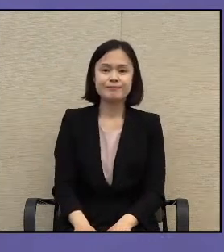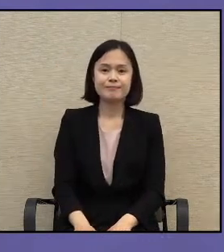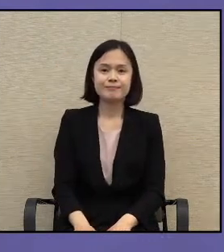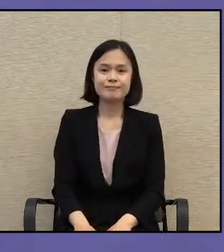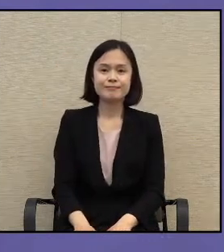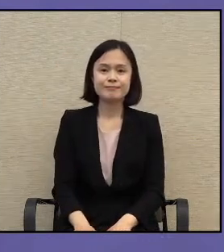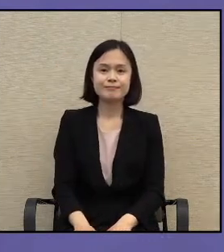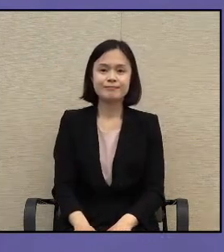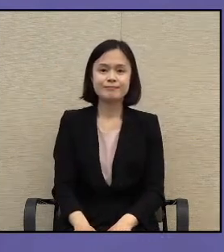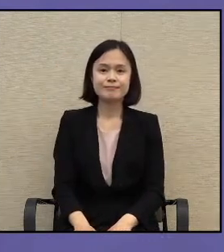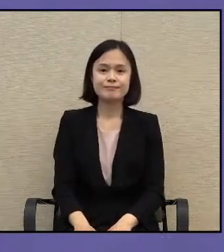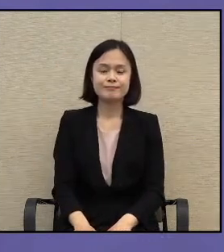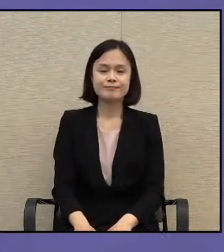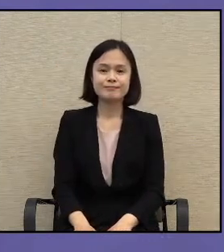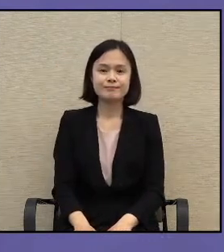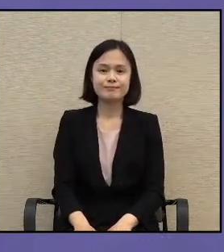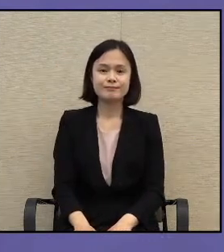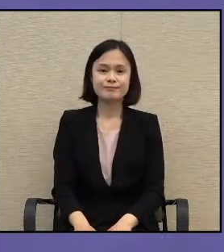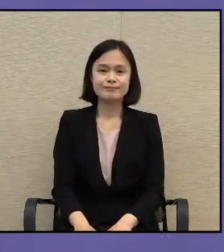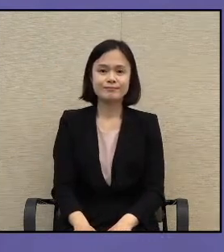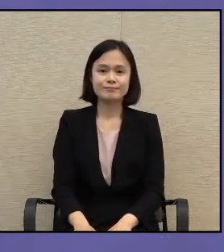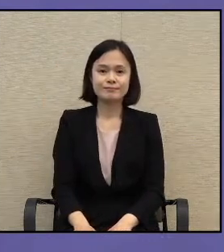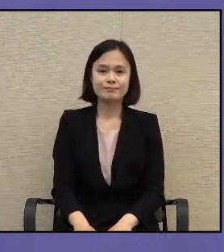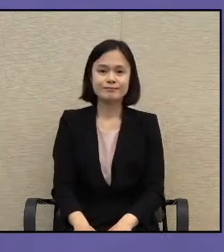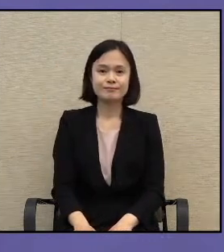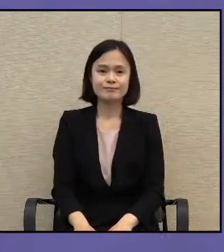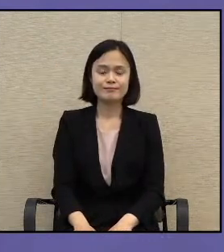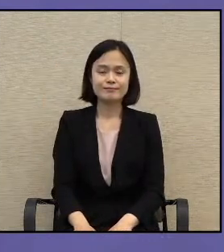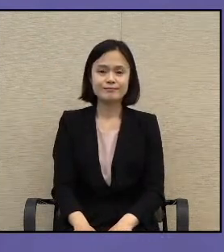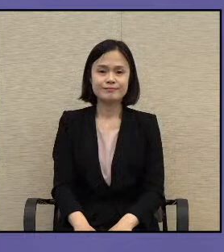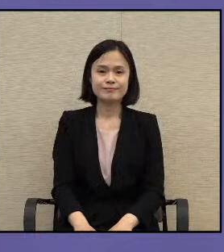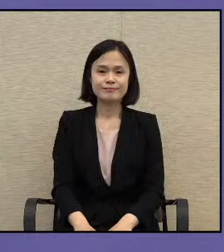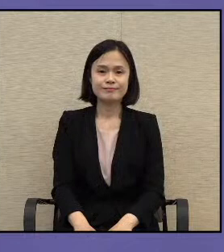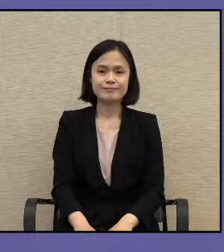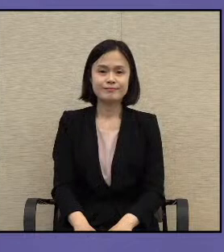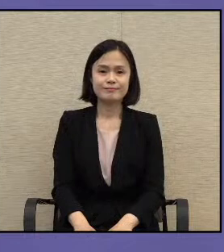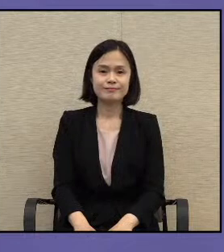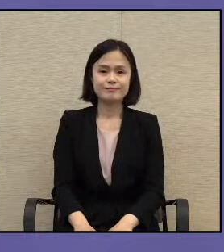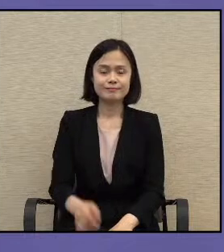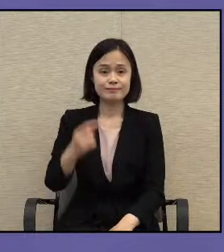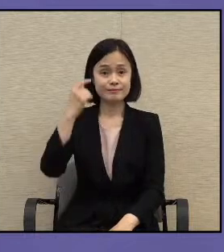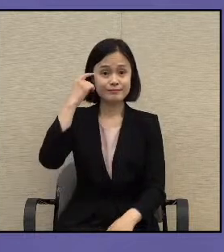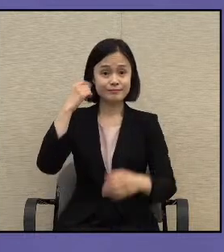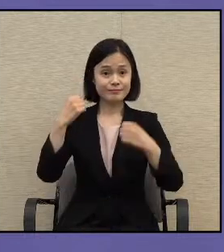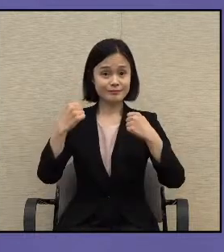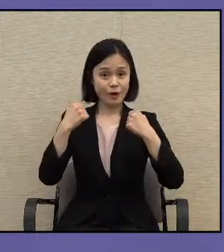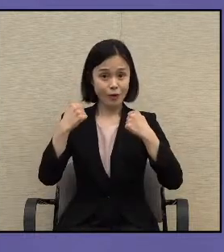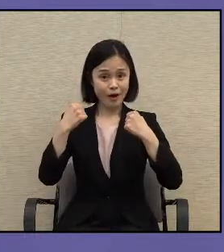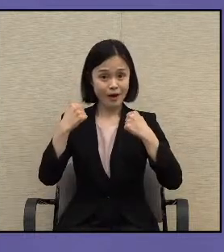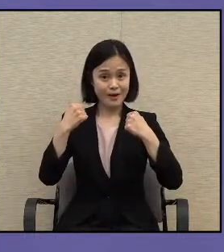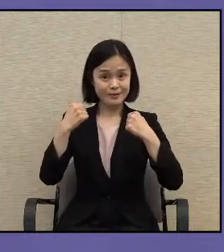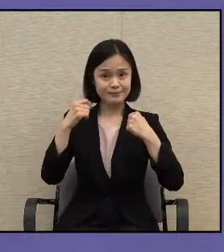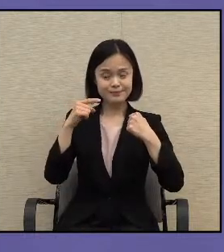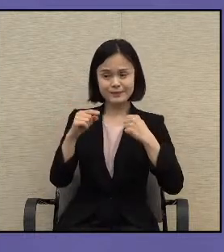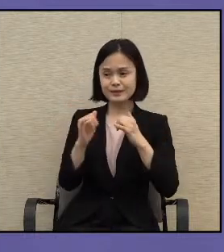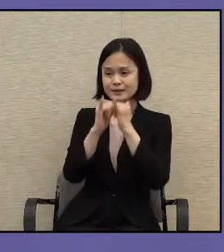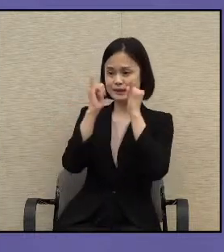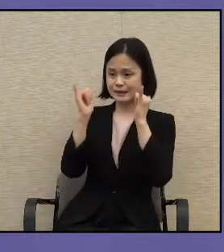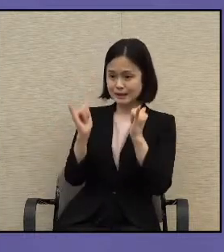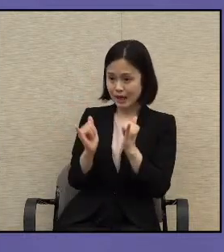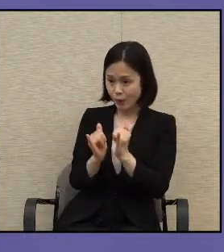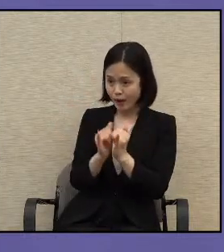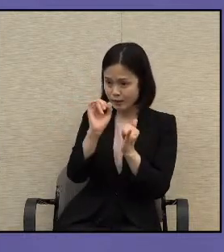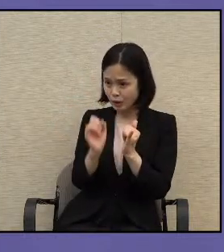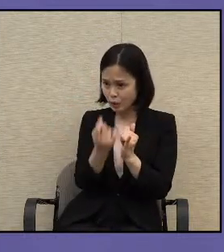그래서 마지막 슬라이드인데 저희가 이제 정신건강의 사회적 요인, 특히 이제 그 부분 중에서